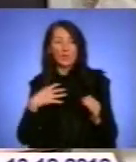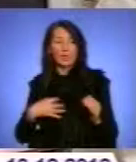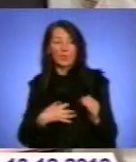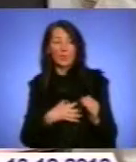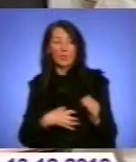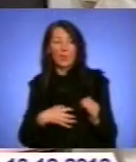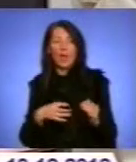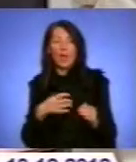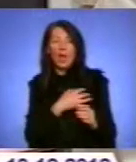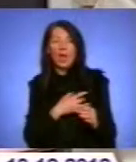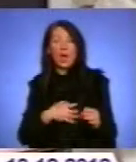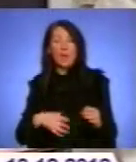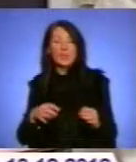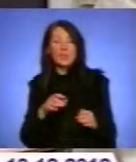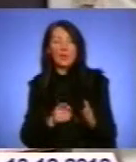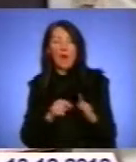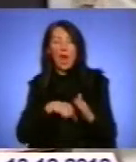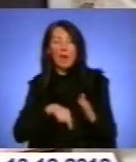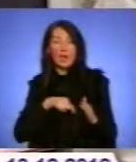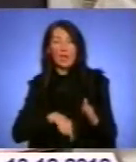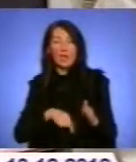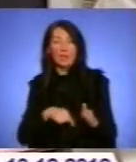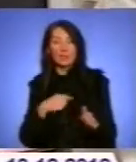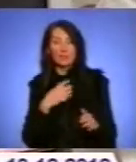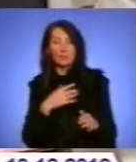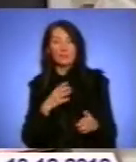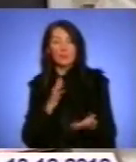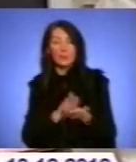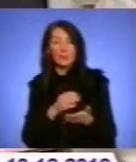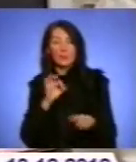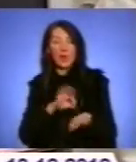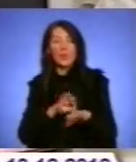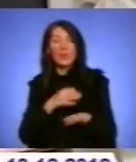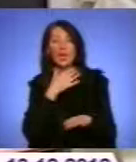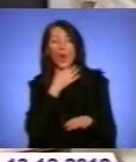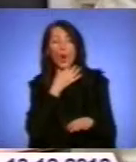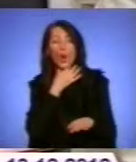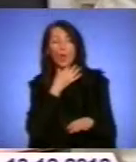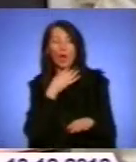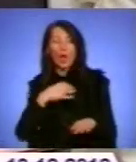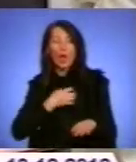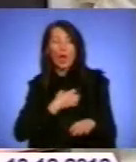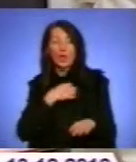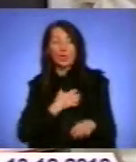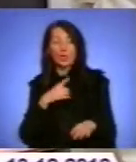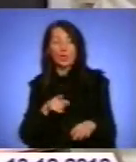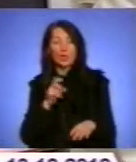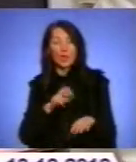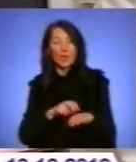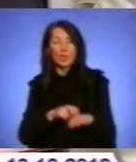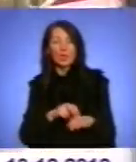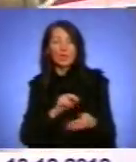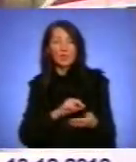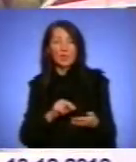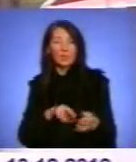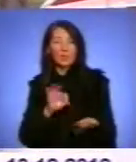Висипка характерна, крім того, турбує біль в горлі, можливий кашель. Вже тоді лікарі виставляється діагноз